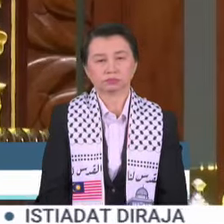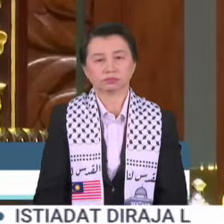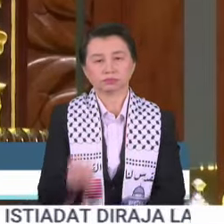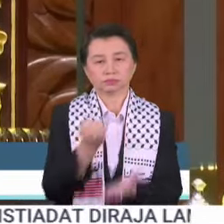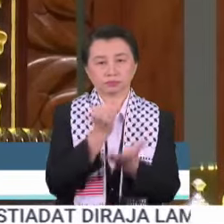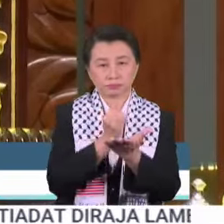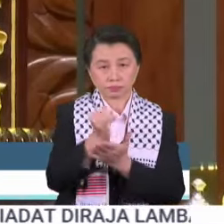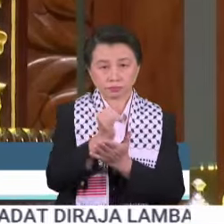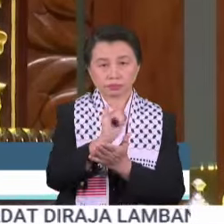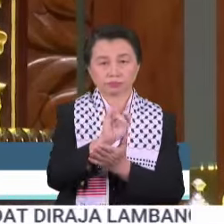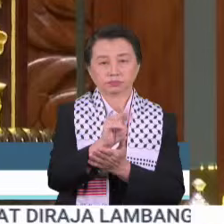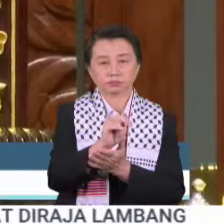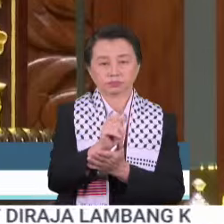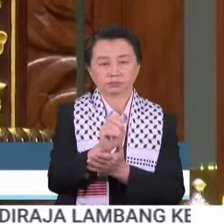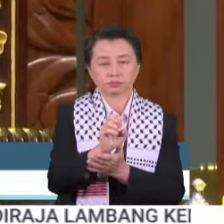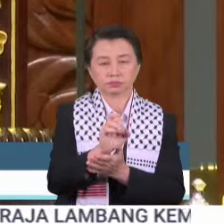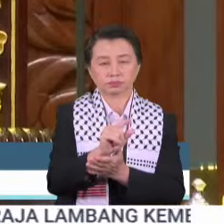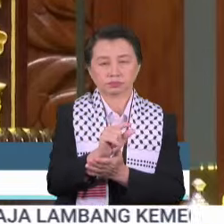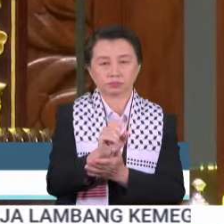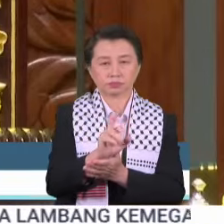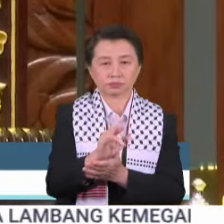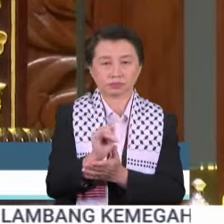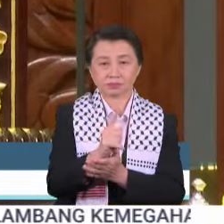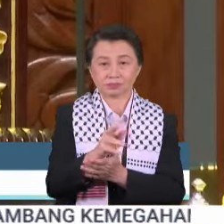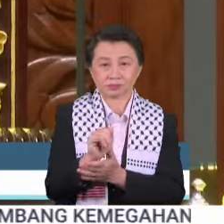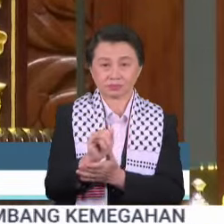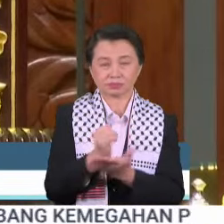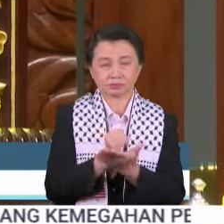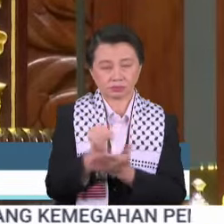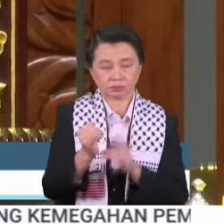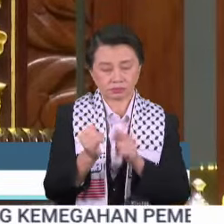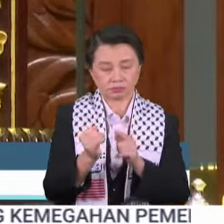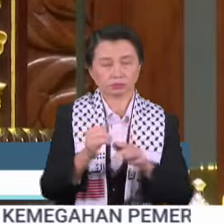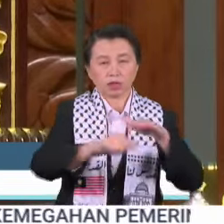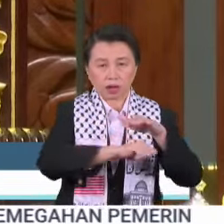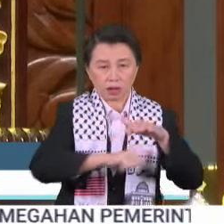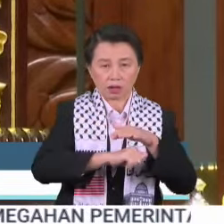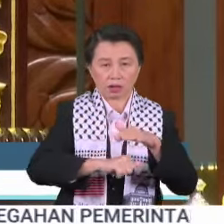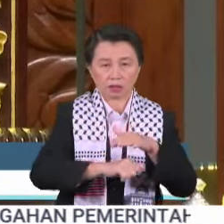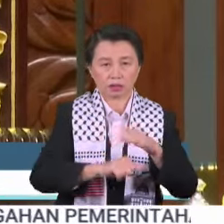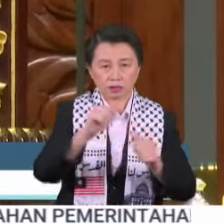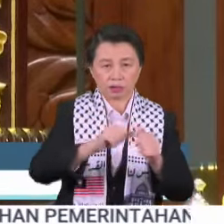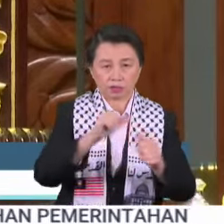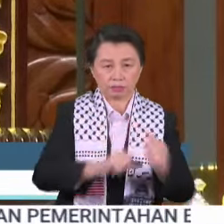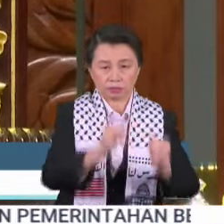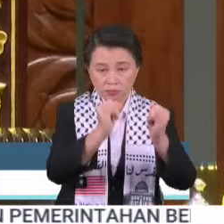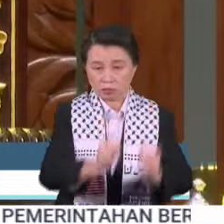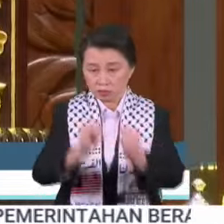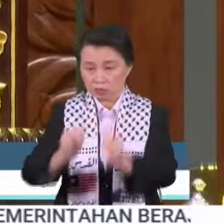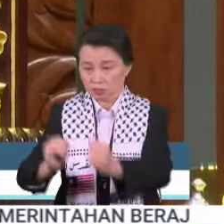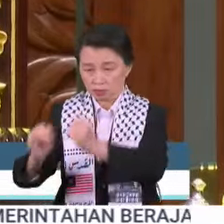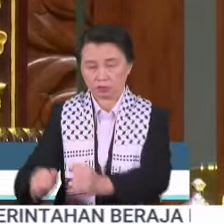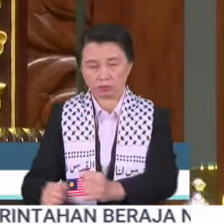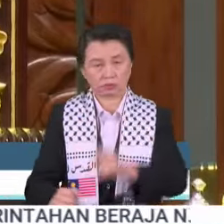Integriti adalah nilai asas yang khusus dihayati oleh setiap individu.